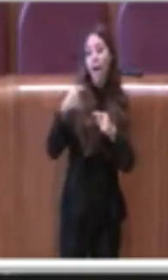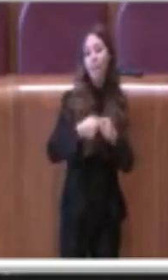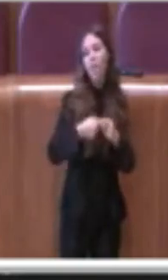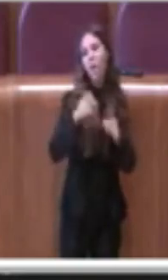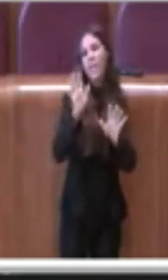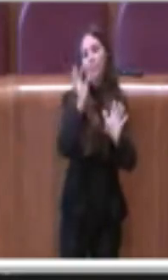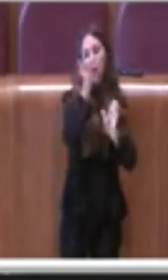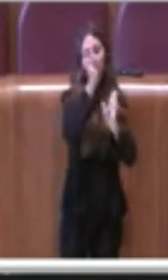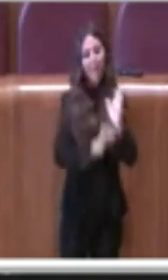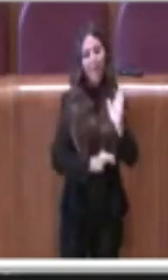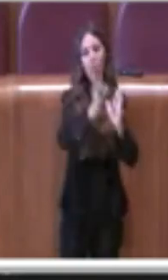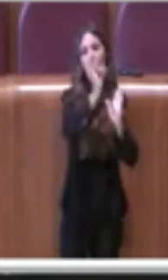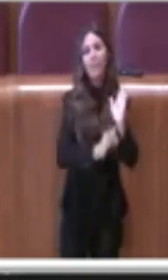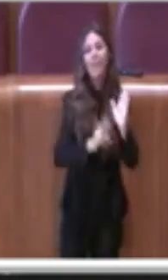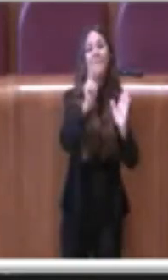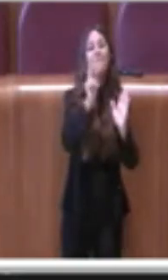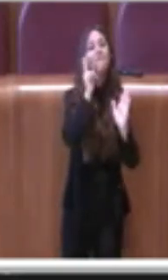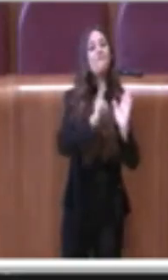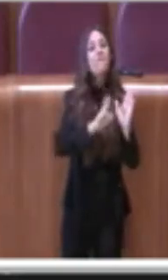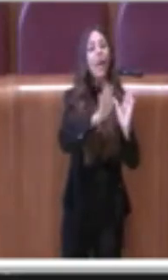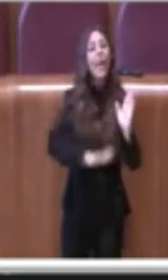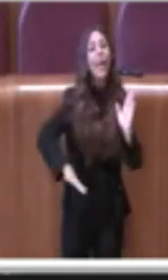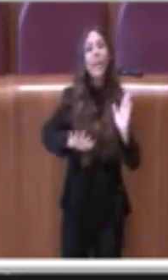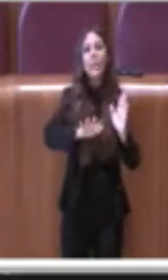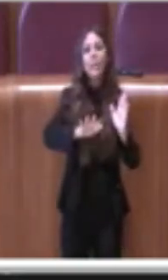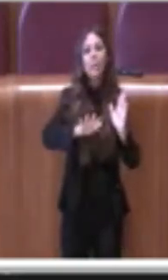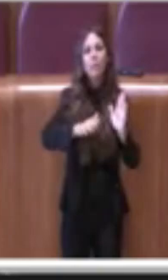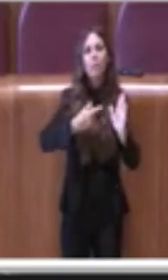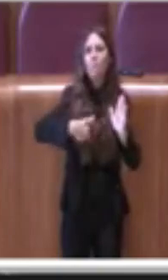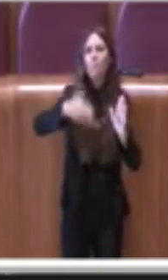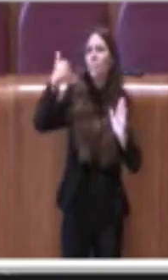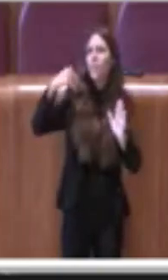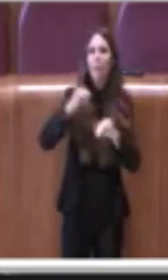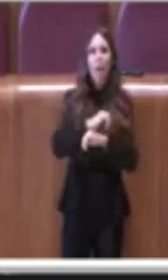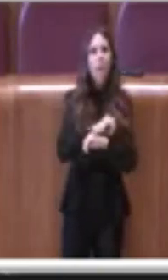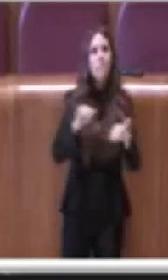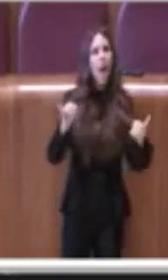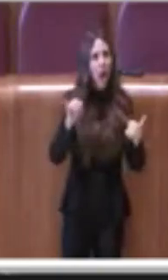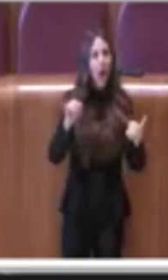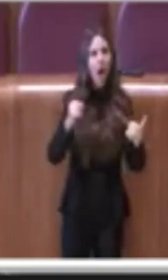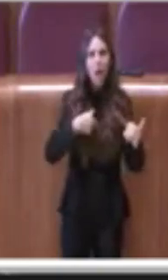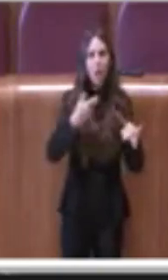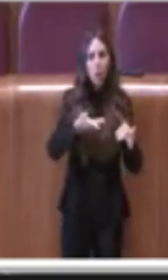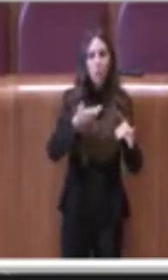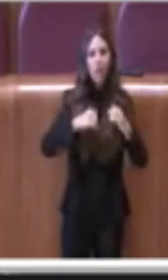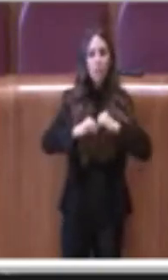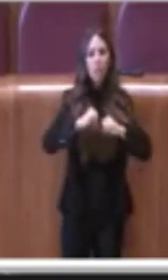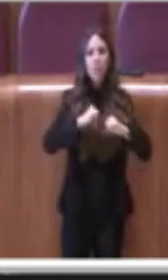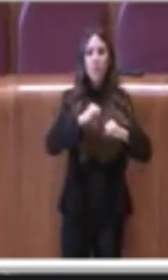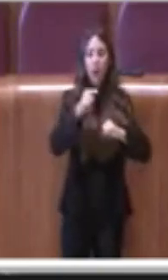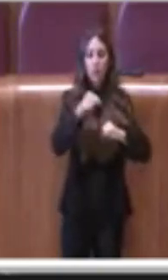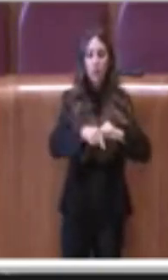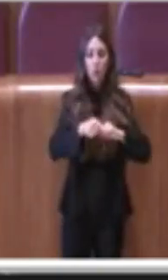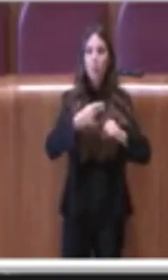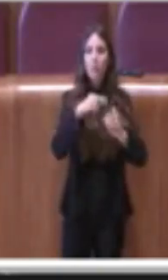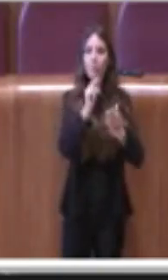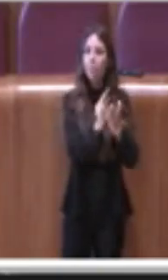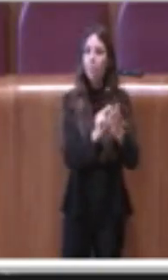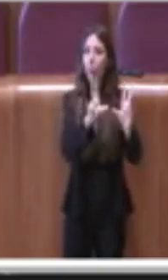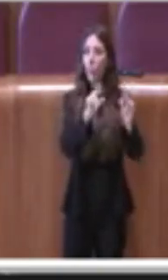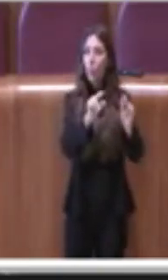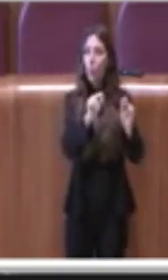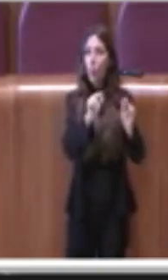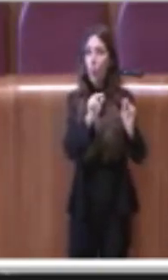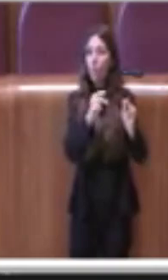è mai esistito, questa amministrazione è riuscita appunto a crearne un ex novo che sicuramente sarà il faro degli